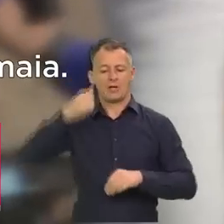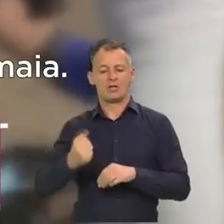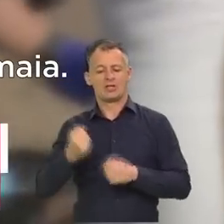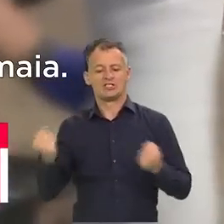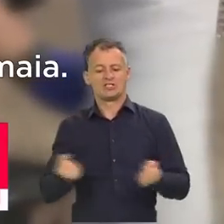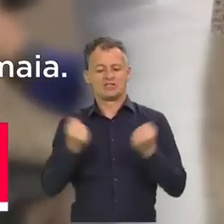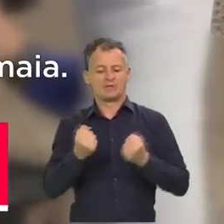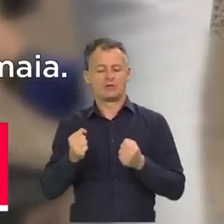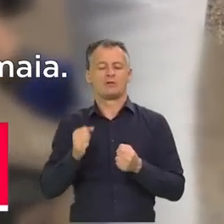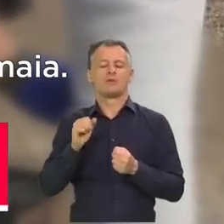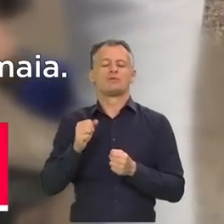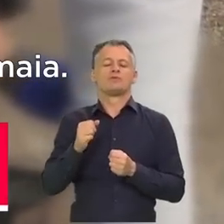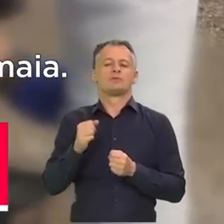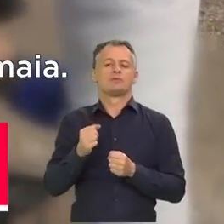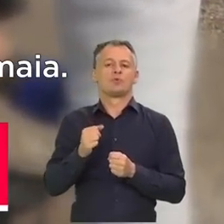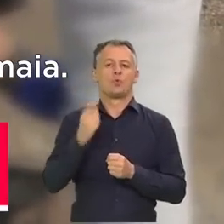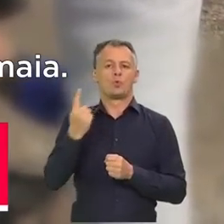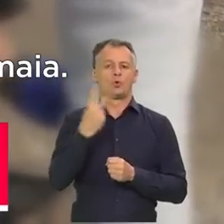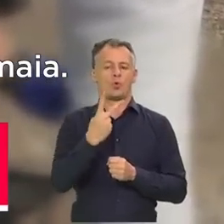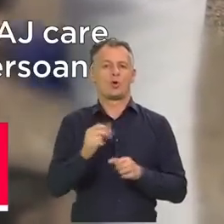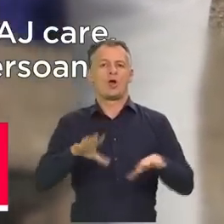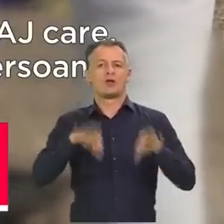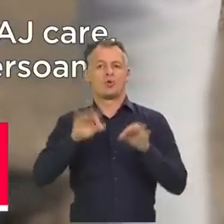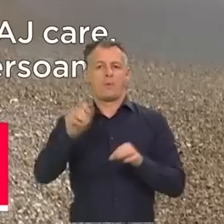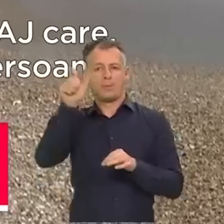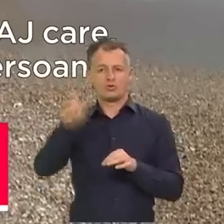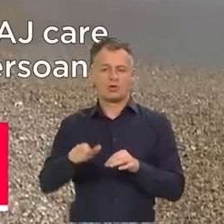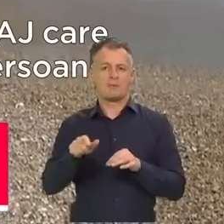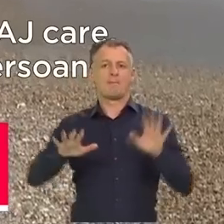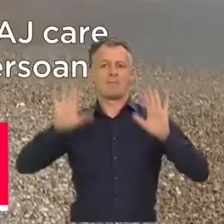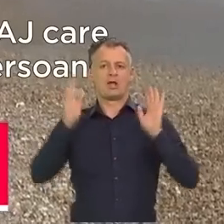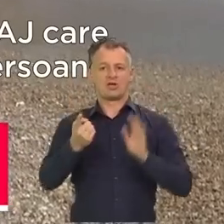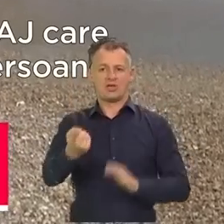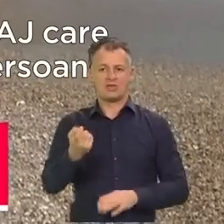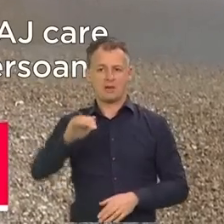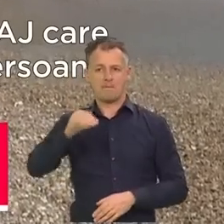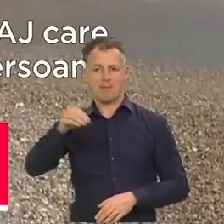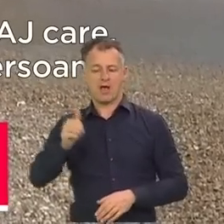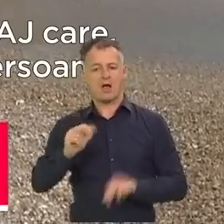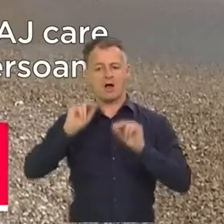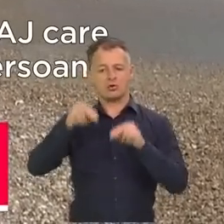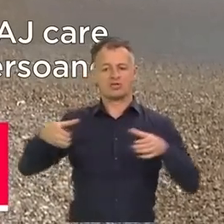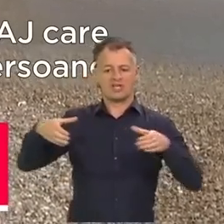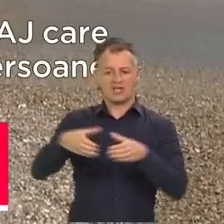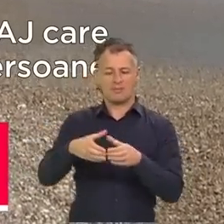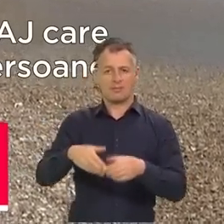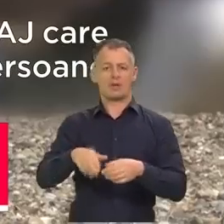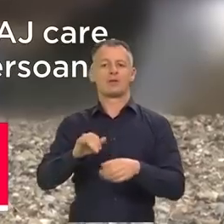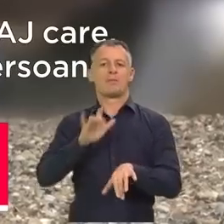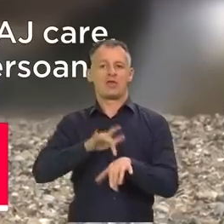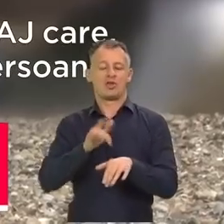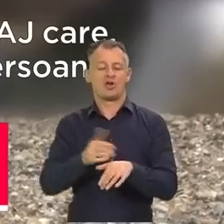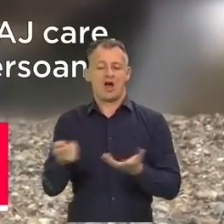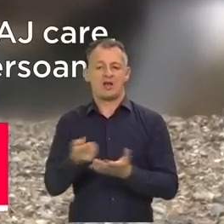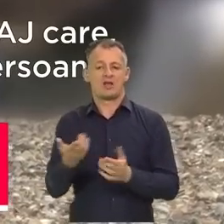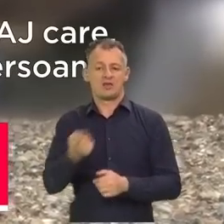o persoană găsită pe plajă în stațiunea Mamaia. La locul solicitării s-a deplasat un echipaj SAJ, care, din păcate, a trebuit